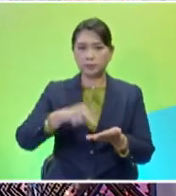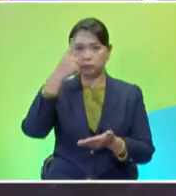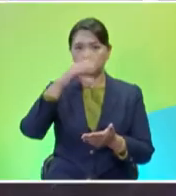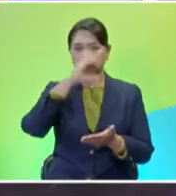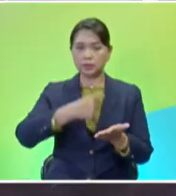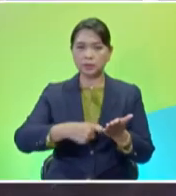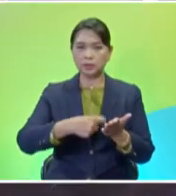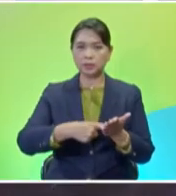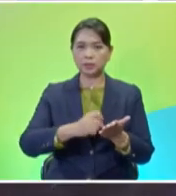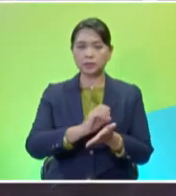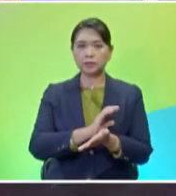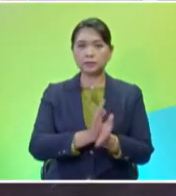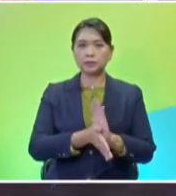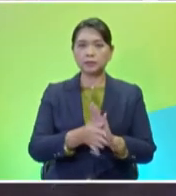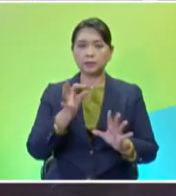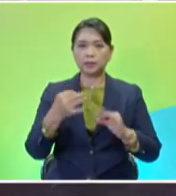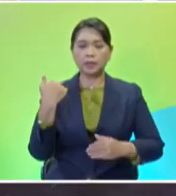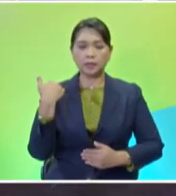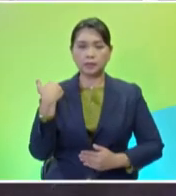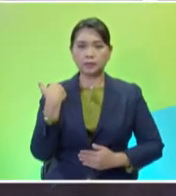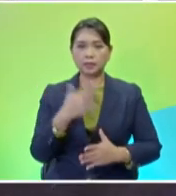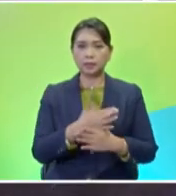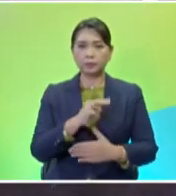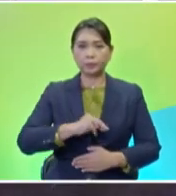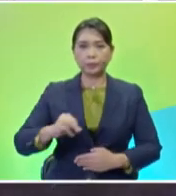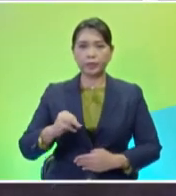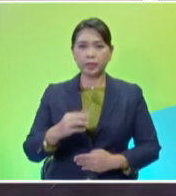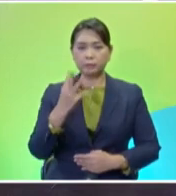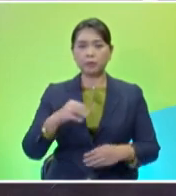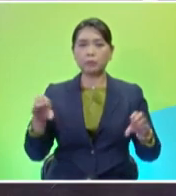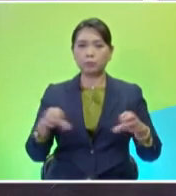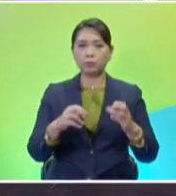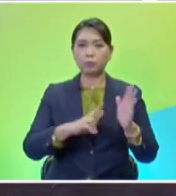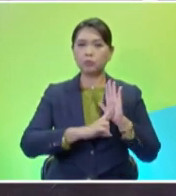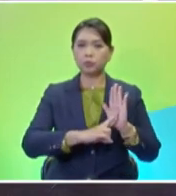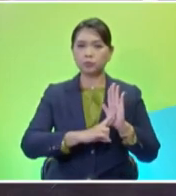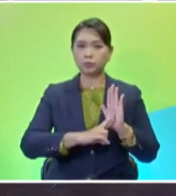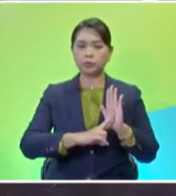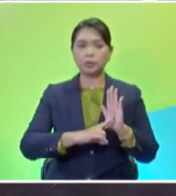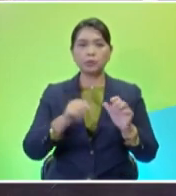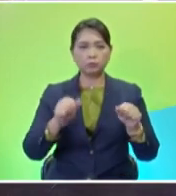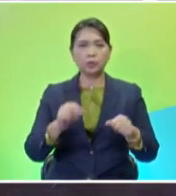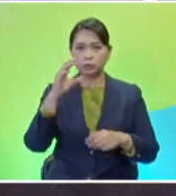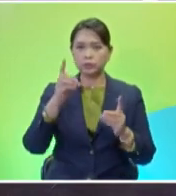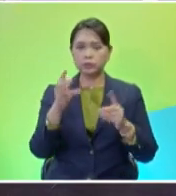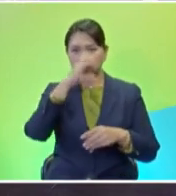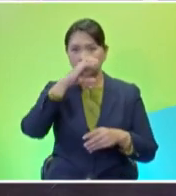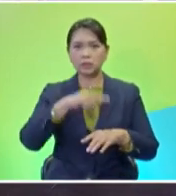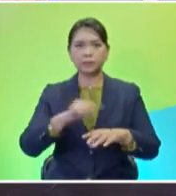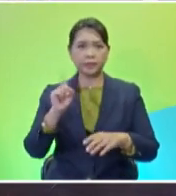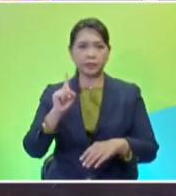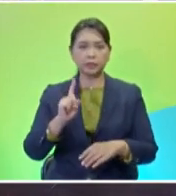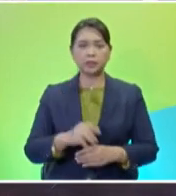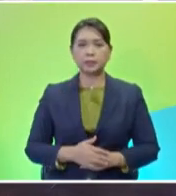kita itu kalau ada di kalangan Nah ada anak murid kita ini anak buah rujukan jeguk boleh rujuk di mana mudah